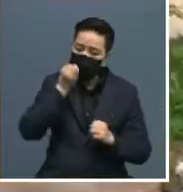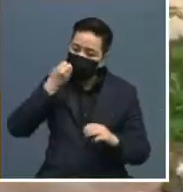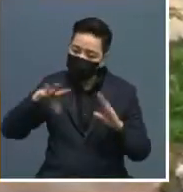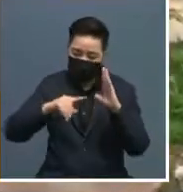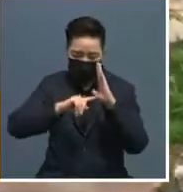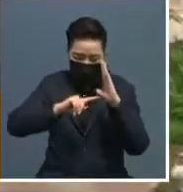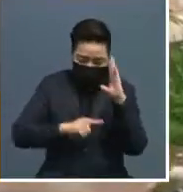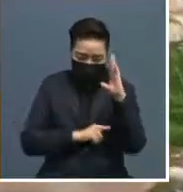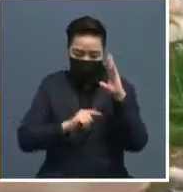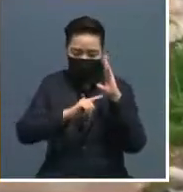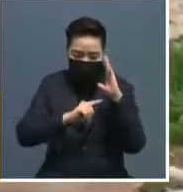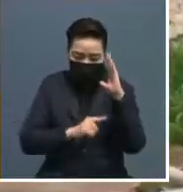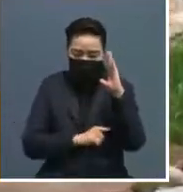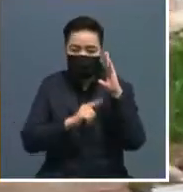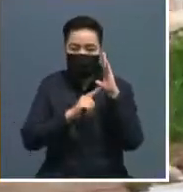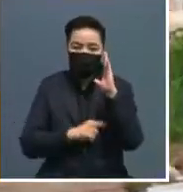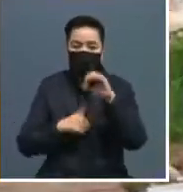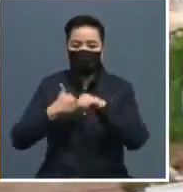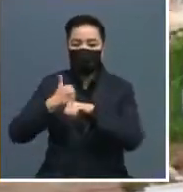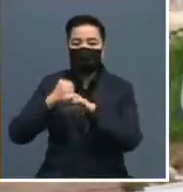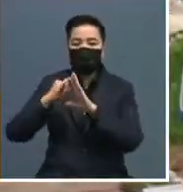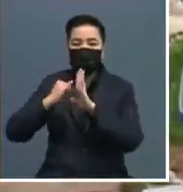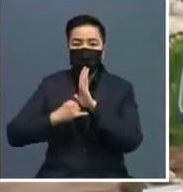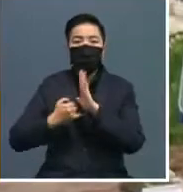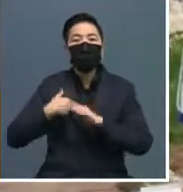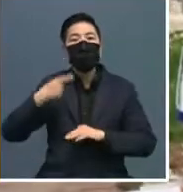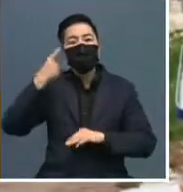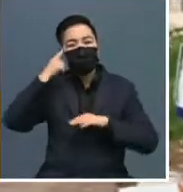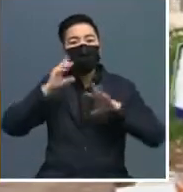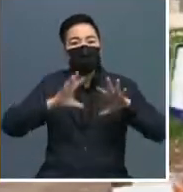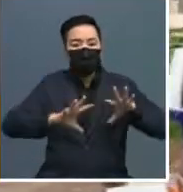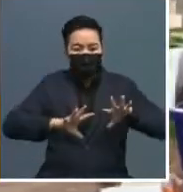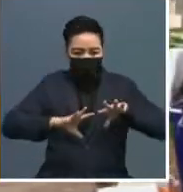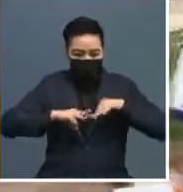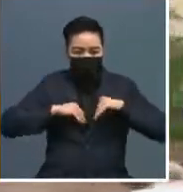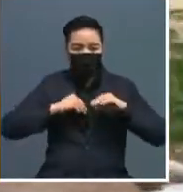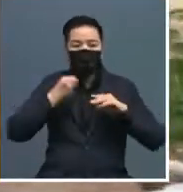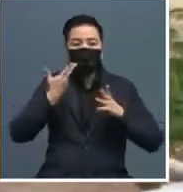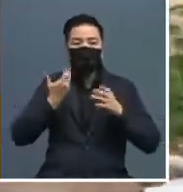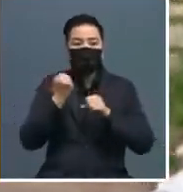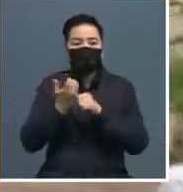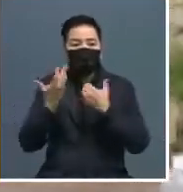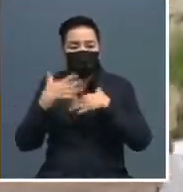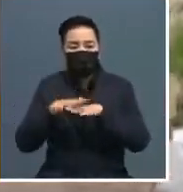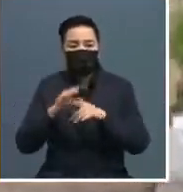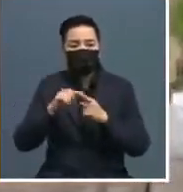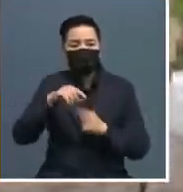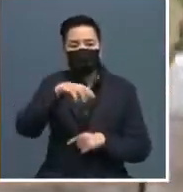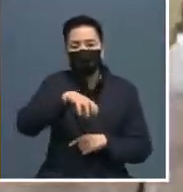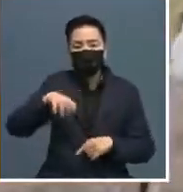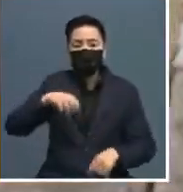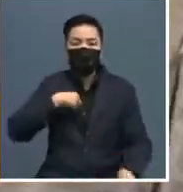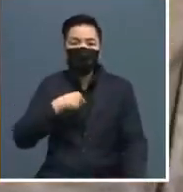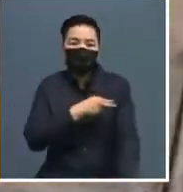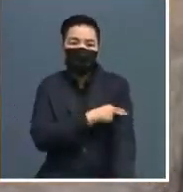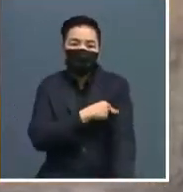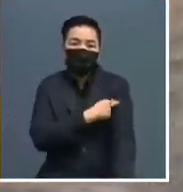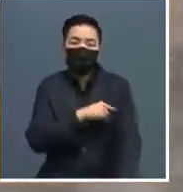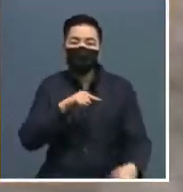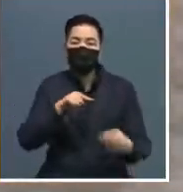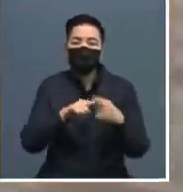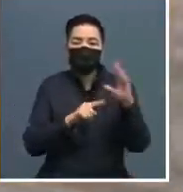นะครับผู้ว่าราชการจังหวัดกระบี่ได้เห็นชอบกับโครงการดังกล่าวแล้วและติดต่อประสานงานผ่านสำนักงานสาธารณสุขของจังหวัดก